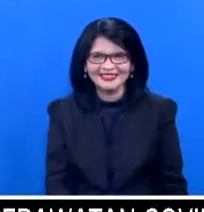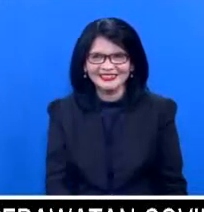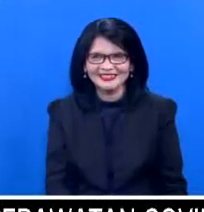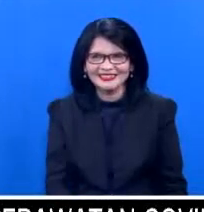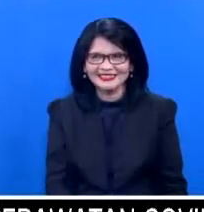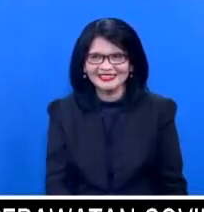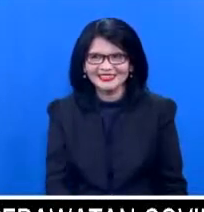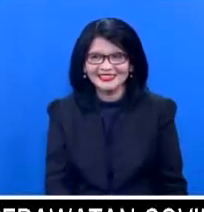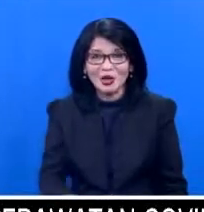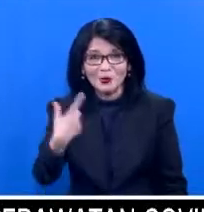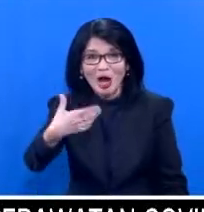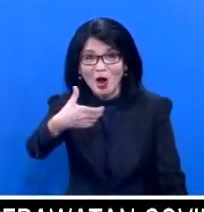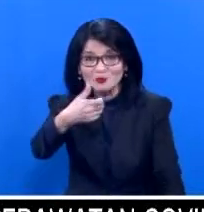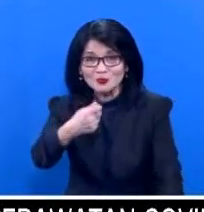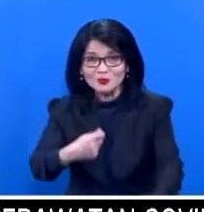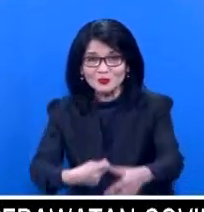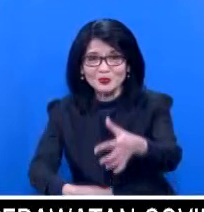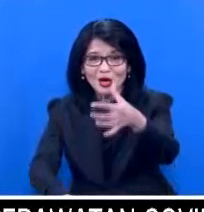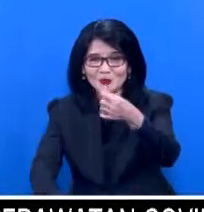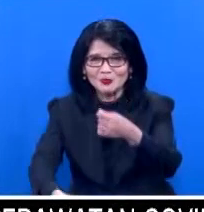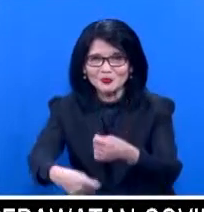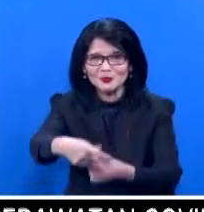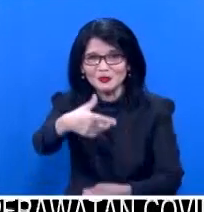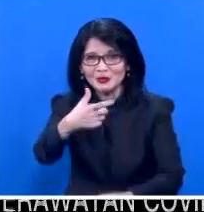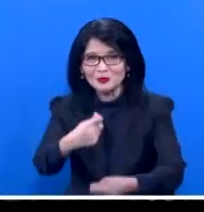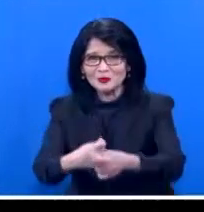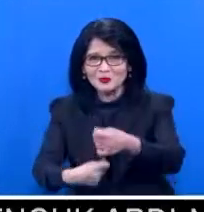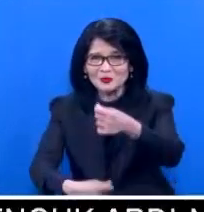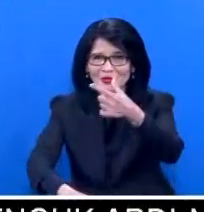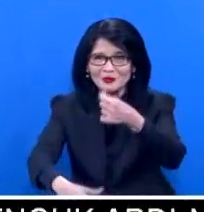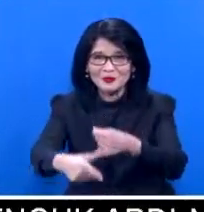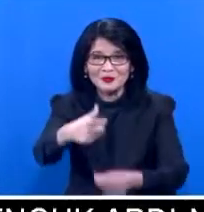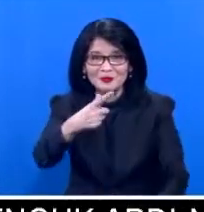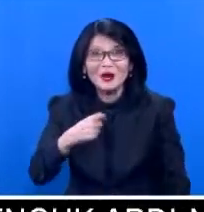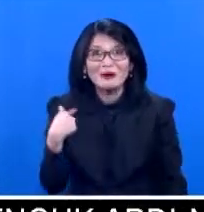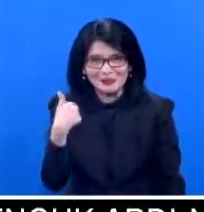Keluar pemirsa. Oh, jadi seperti ini cara pemirsa. Geli.